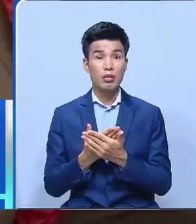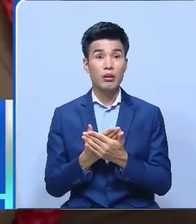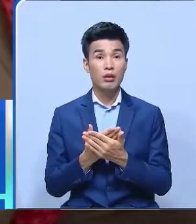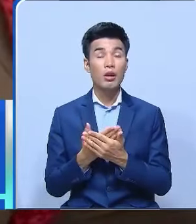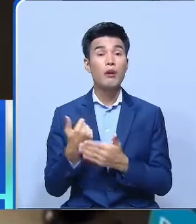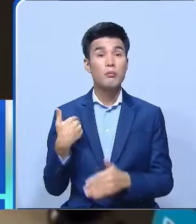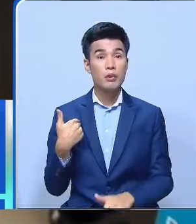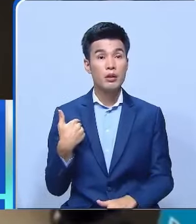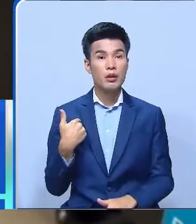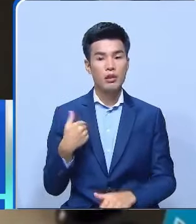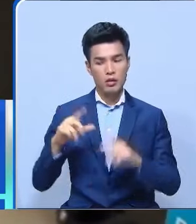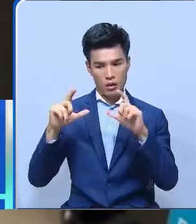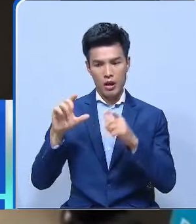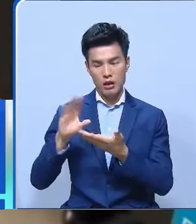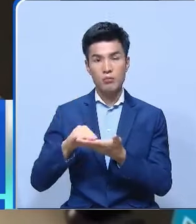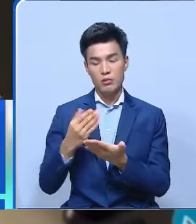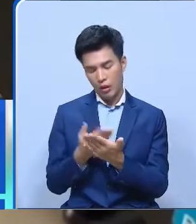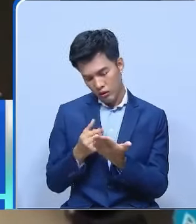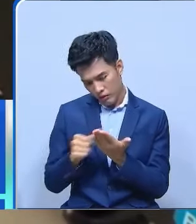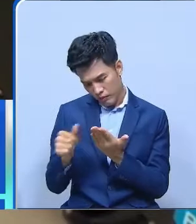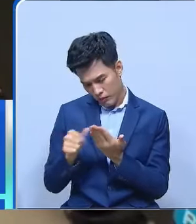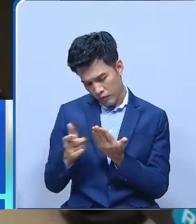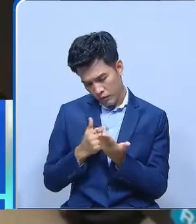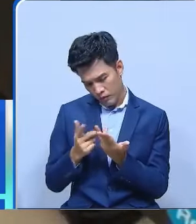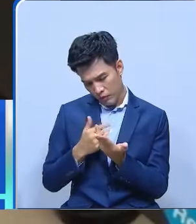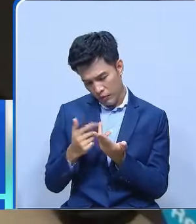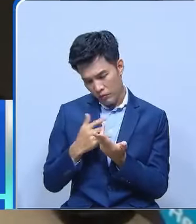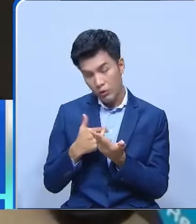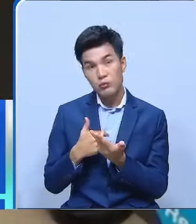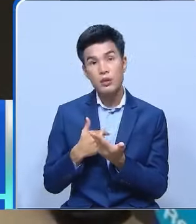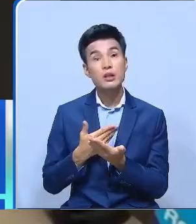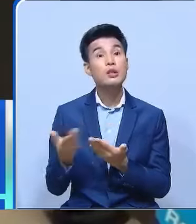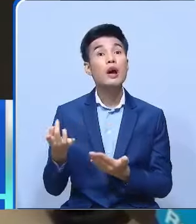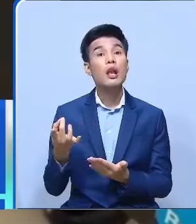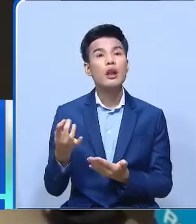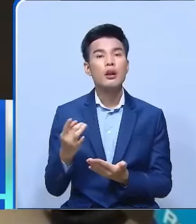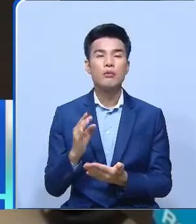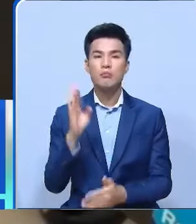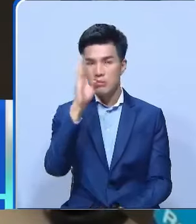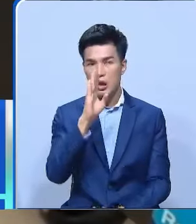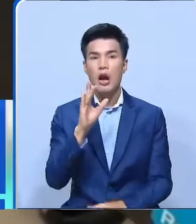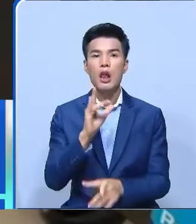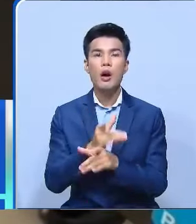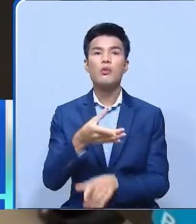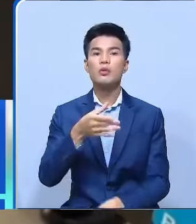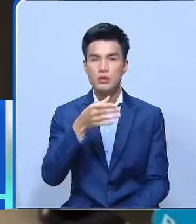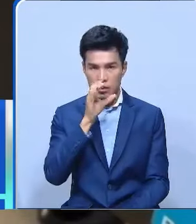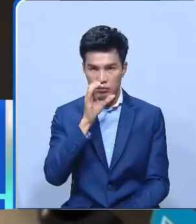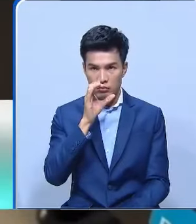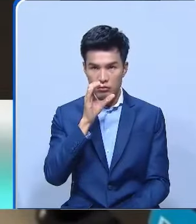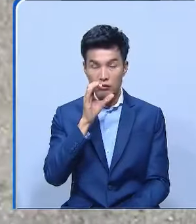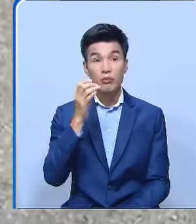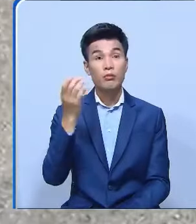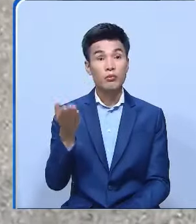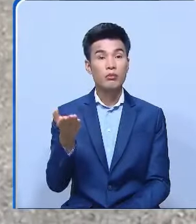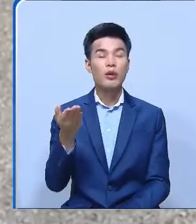เหมือนนักท่องเที่ยวถ่ายภาพไว้ไปนั่งนับเงินใช่ไหมนั่งนับเงินหลังขายของเสร็จแล้วก็เอาไปซื้ออะไรฮะซื้อเบียร์ซื้อเหล้ามานั่งดื่มกินแบบนี้แล้วเนี่